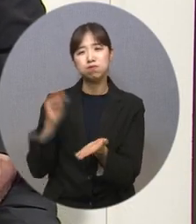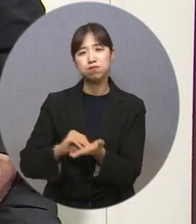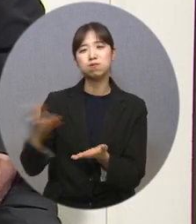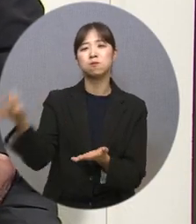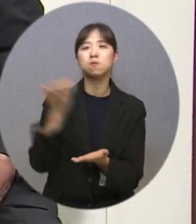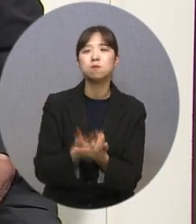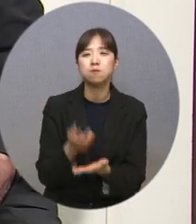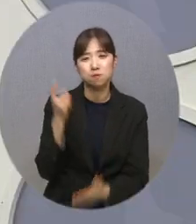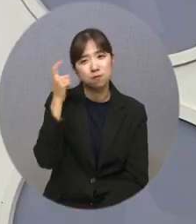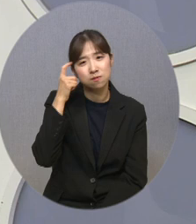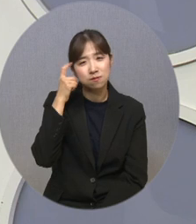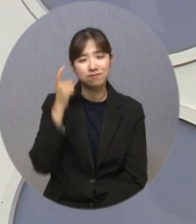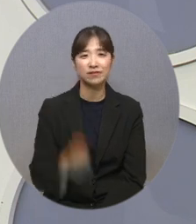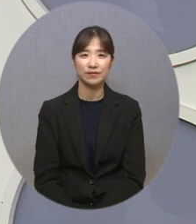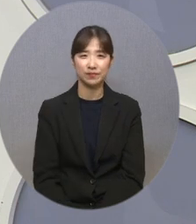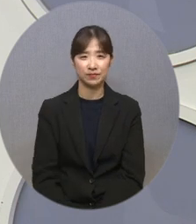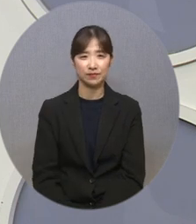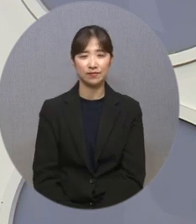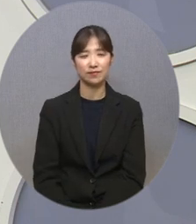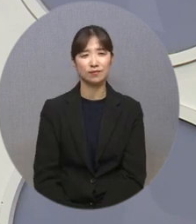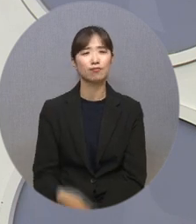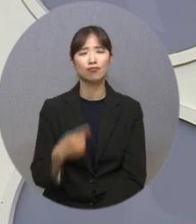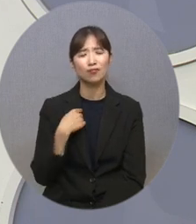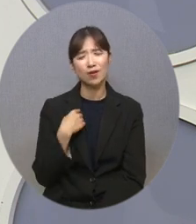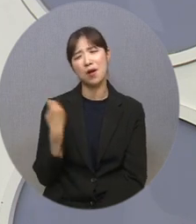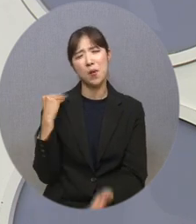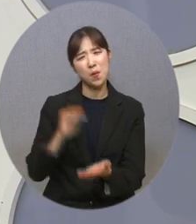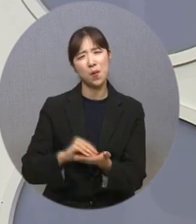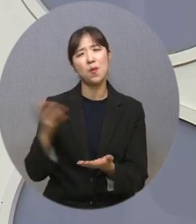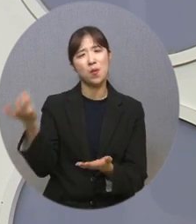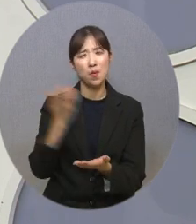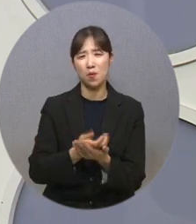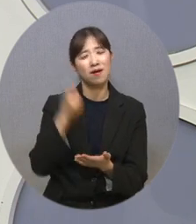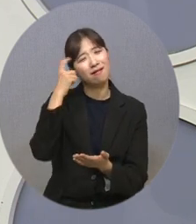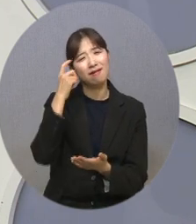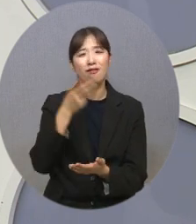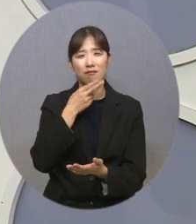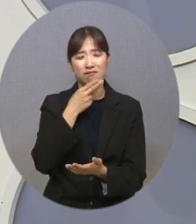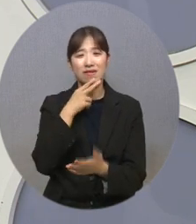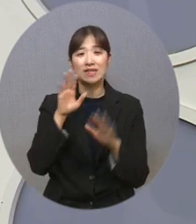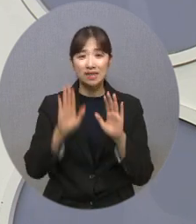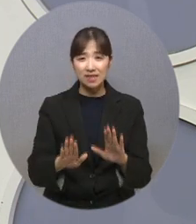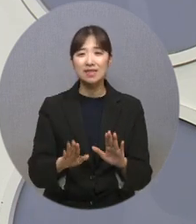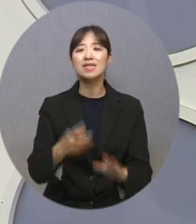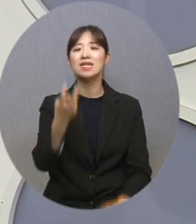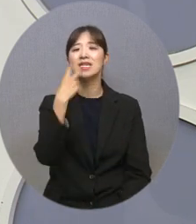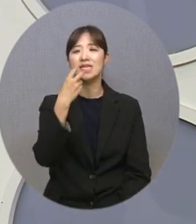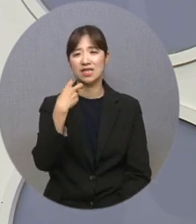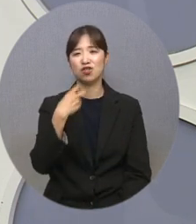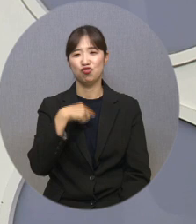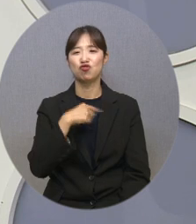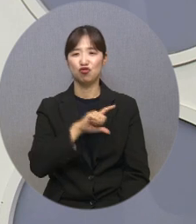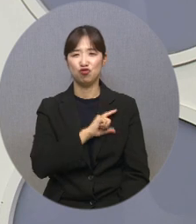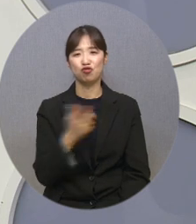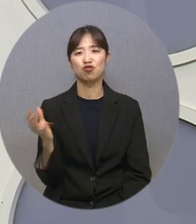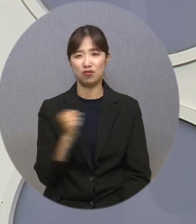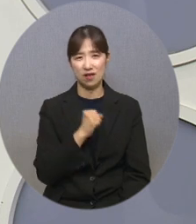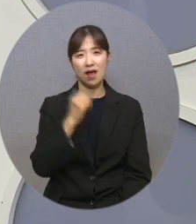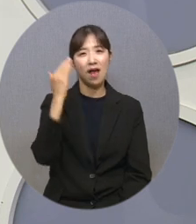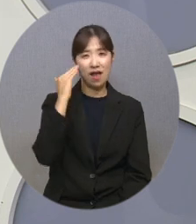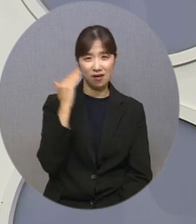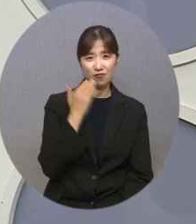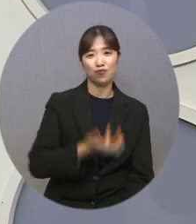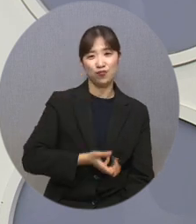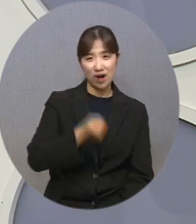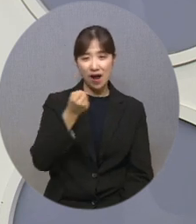하셨는지. 아, 역이민할 생각은 없어요. 지금 저는 이중국적이거든요. 미국 시민이면서 한국